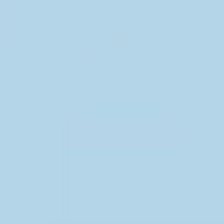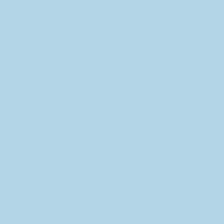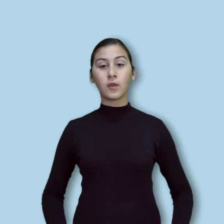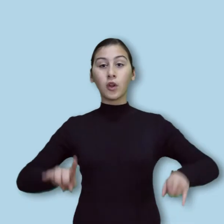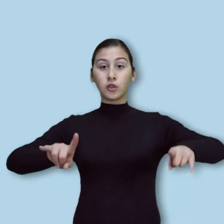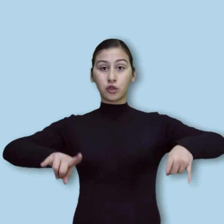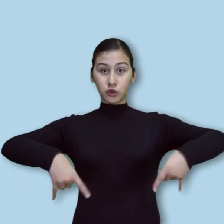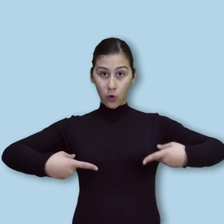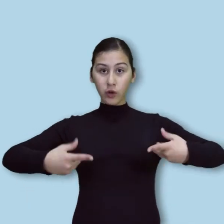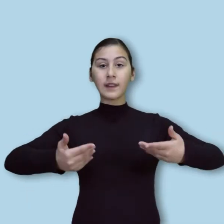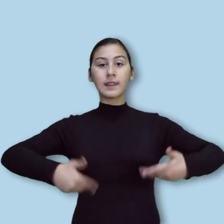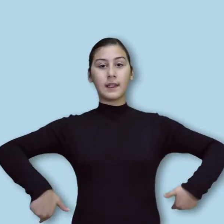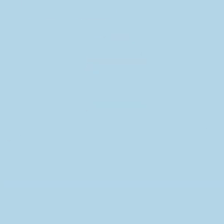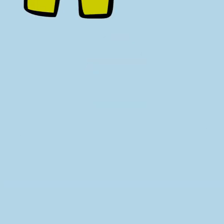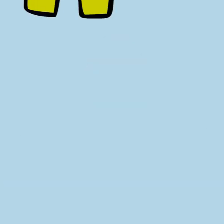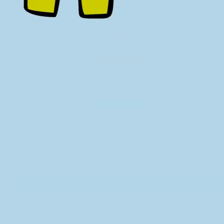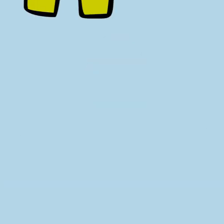შორტი.